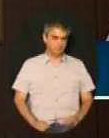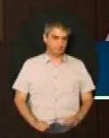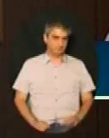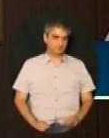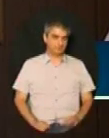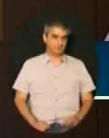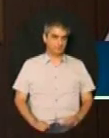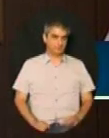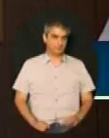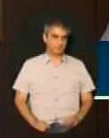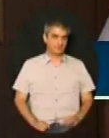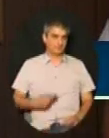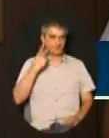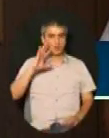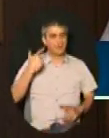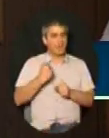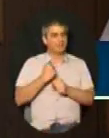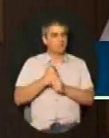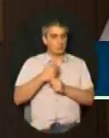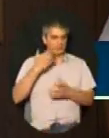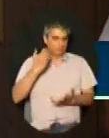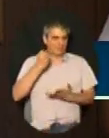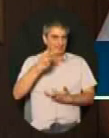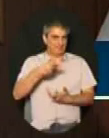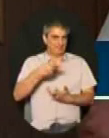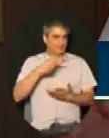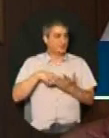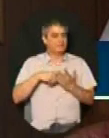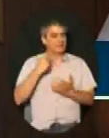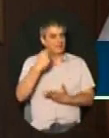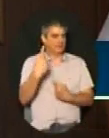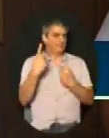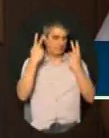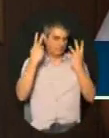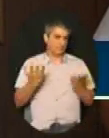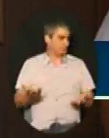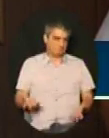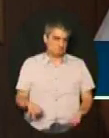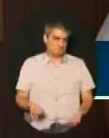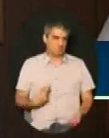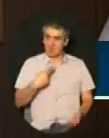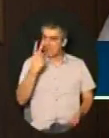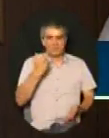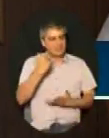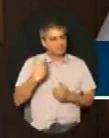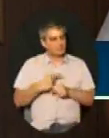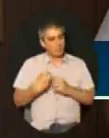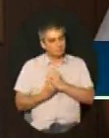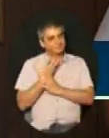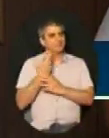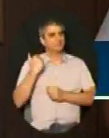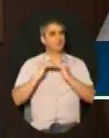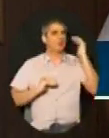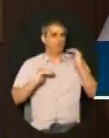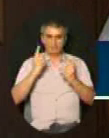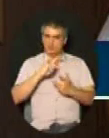מצד שני, כשאתה רואה את המחוללים שעשו בתקציב, כי בסוף עיקר הדברים זה התקציב, אני לא ראיתי בתקציב מחוללי צמצום